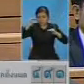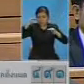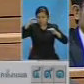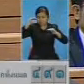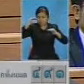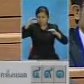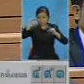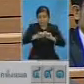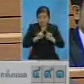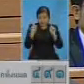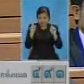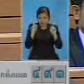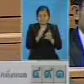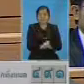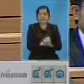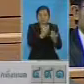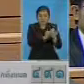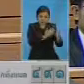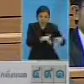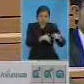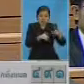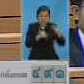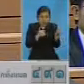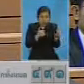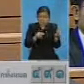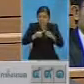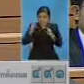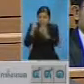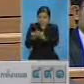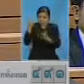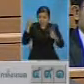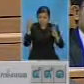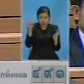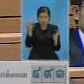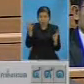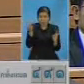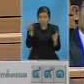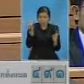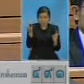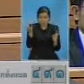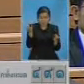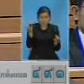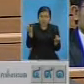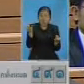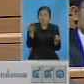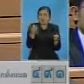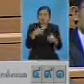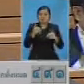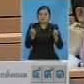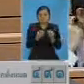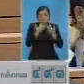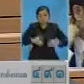ลดลงครับท่านประธานปัญหายังไงครับปัญหาก็คืออยู่ที่พี่น้องประชาชนซึ่งเป็นชาวสวนยางพา